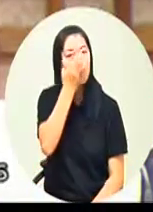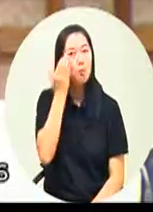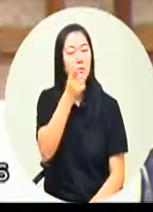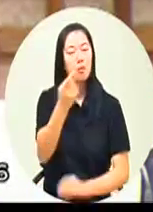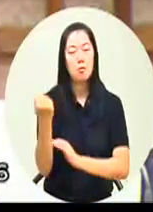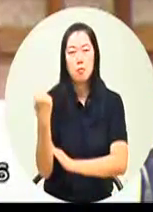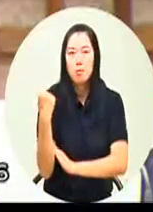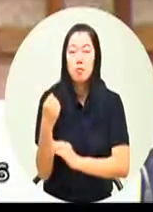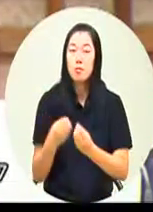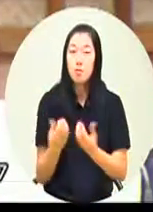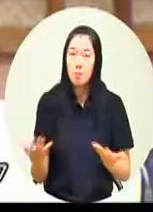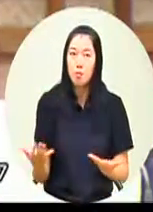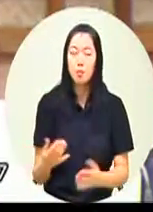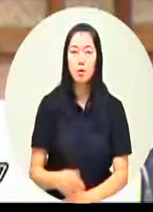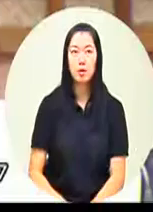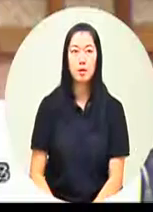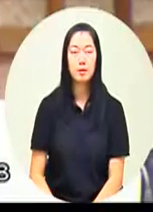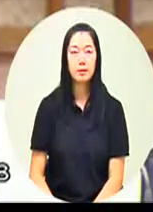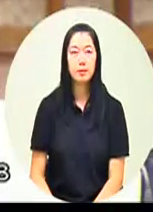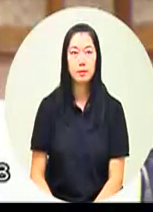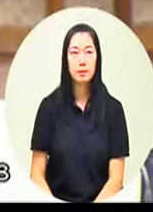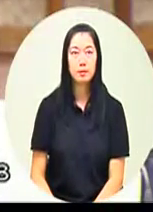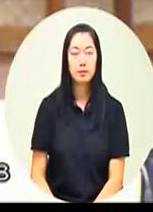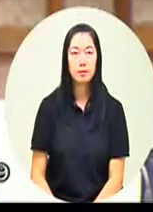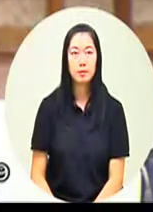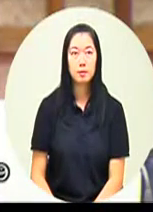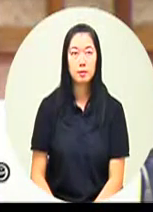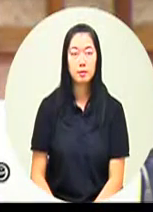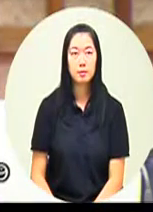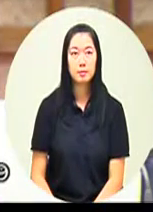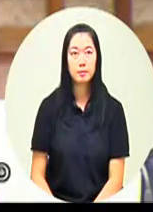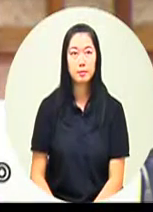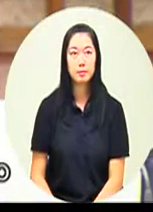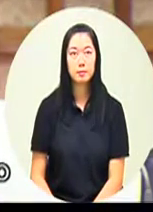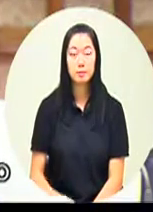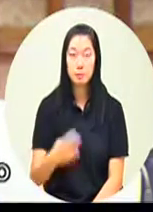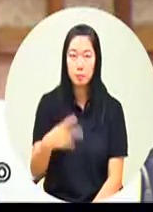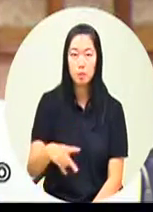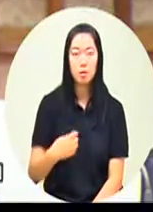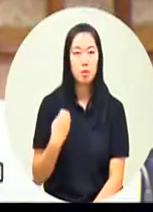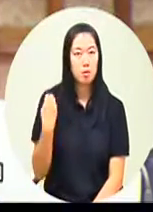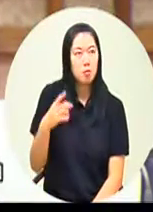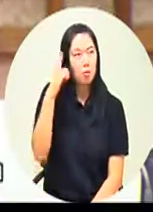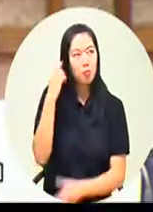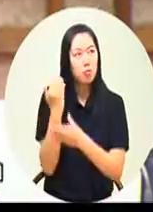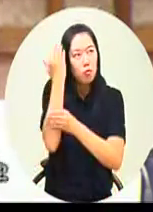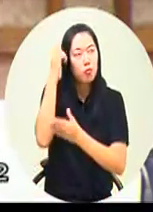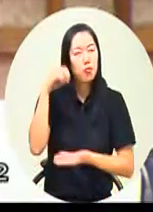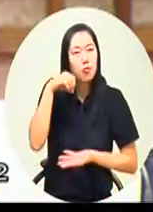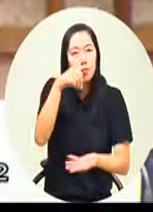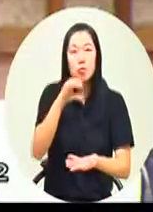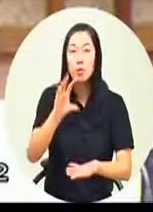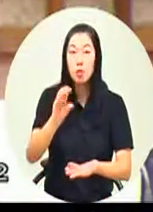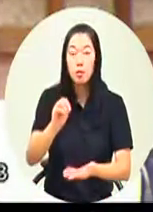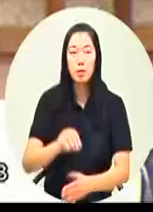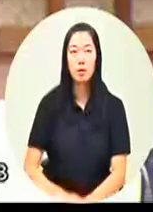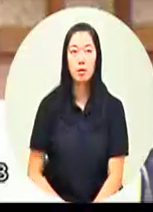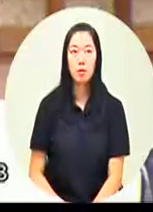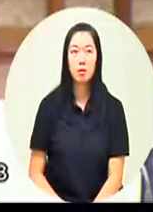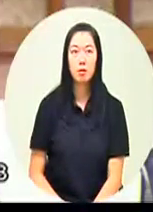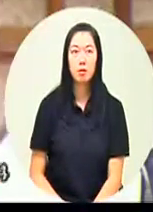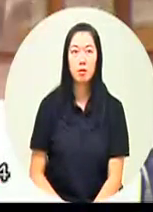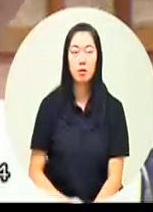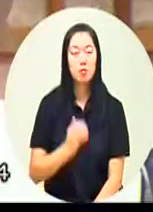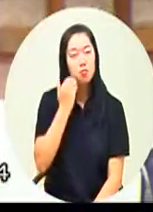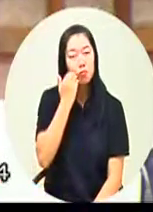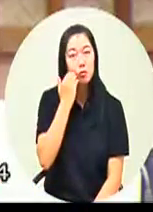你们要怎么样来因应哈？你们要怎么来因应呢？哈啊，有个新的办法无高雄哈。首先，暗时